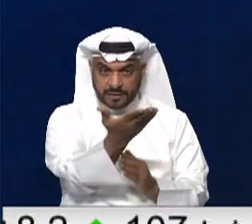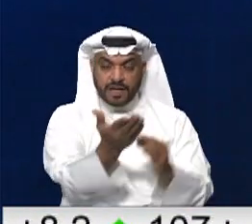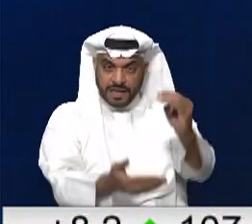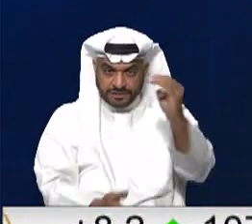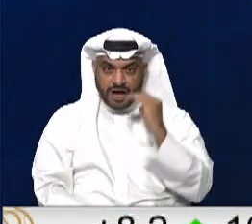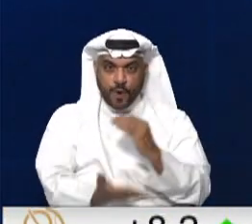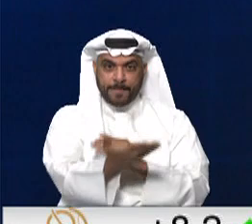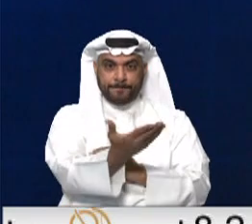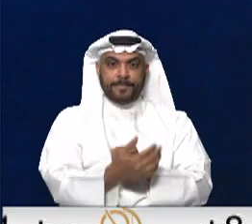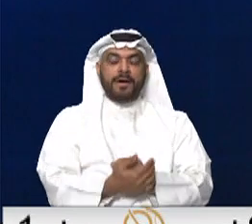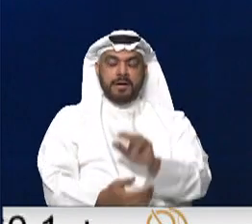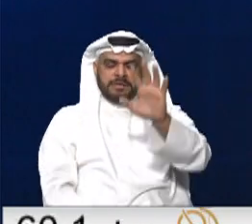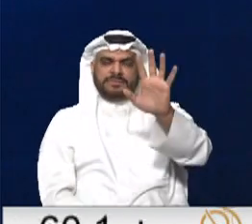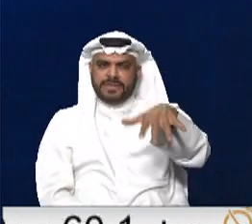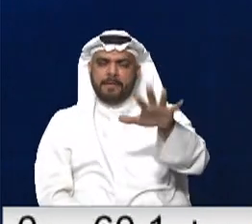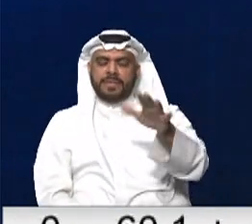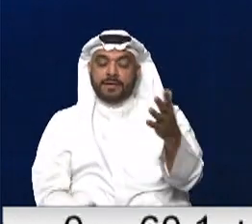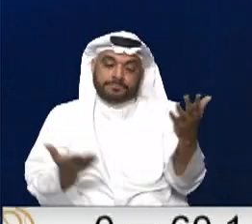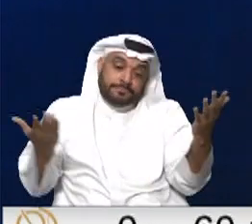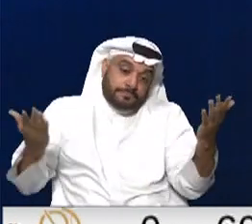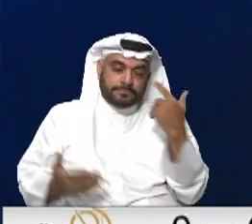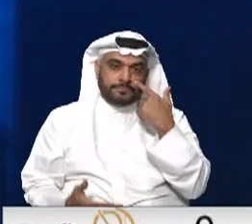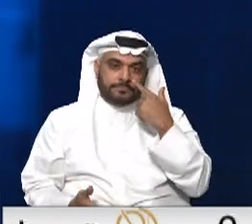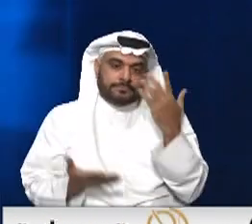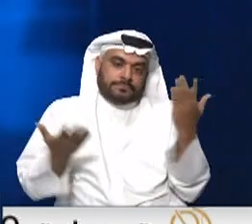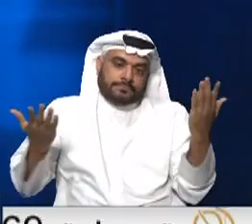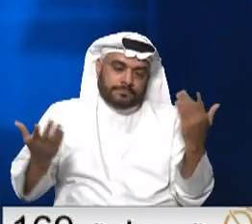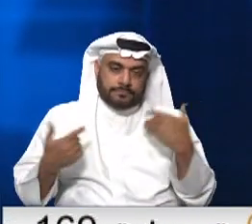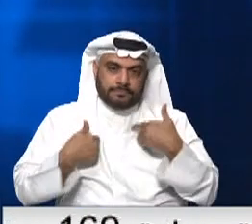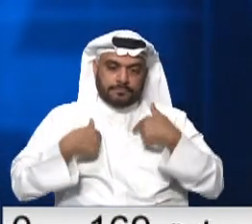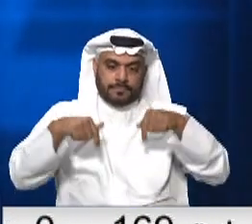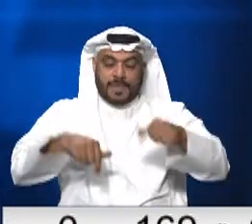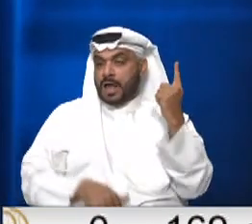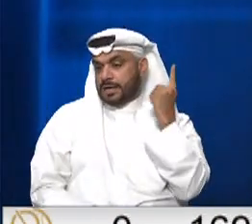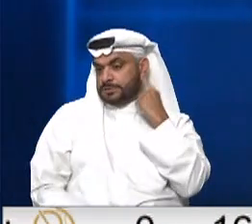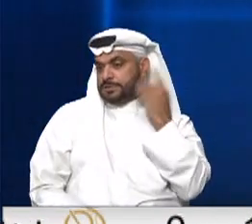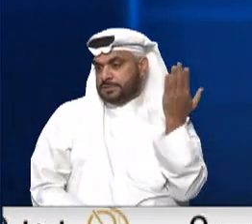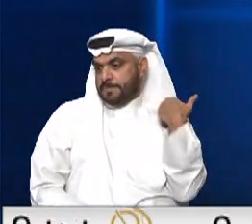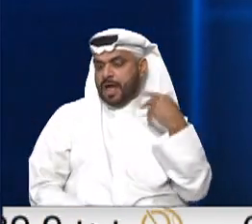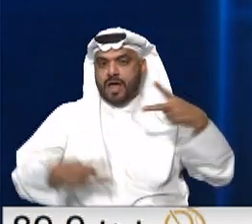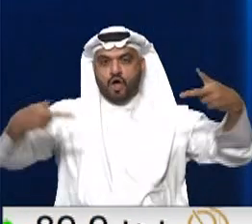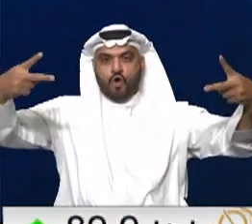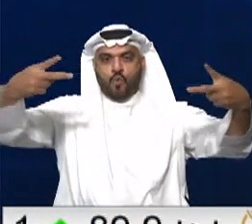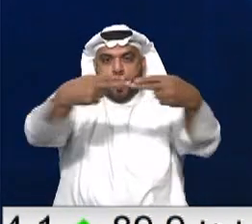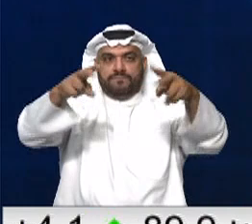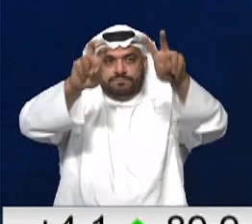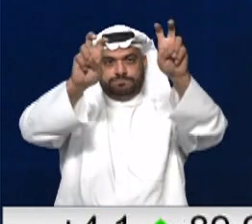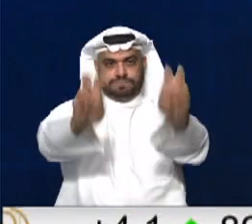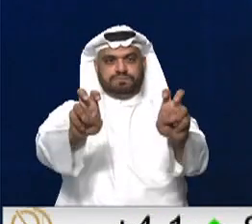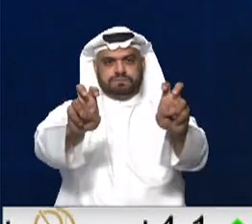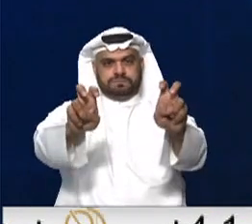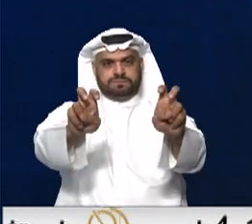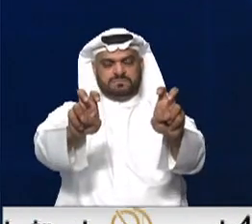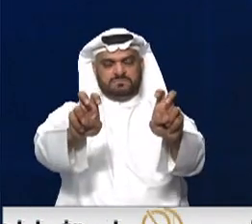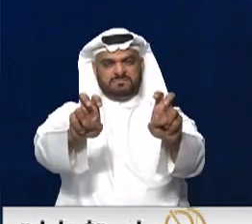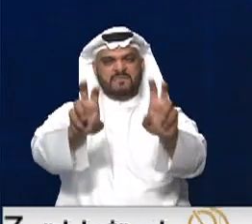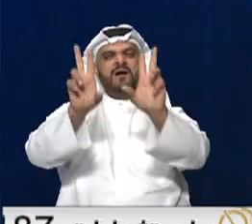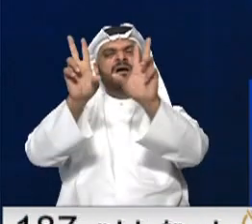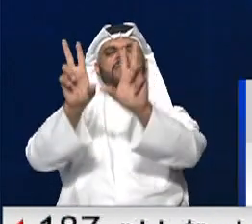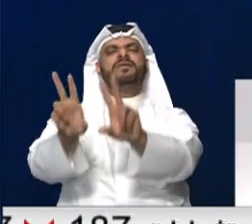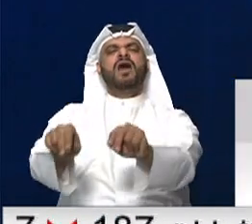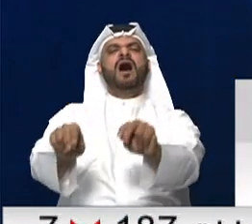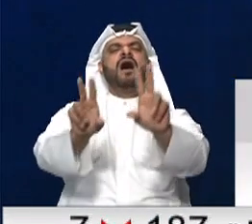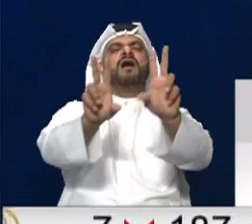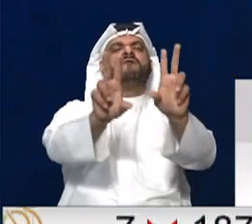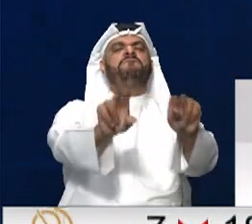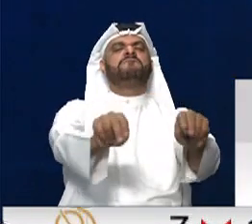نعم، أبدأ من حيث انتهى السؤال. ستواجه هذه الهدنة مصير الهدنات السابقة، بدليل